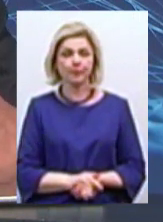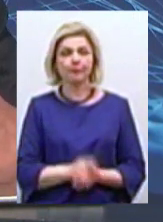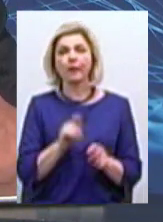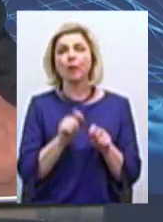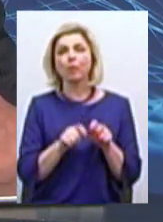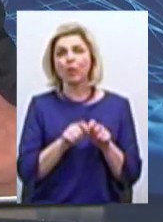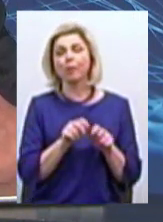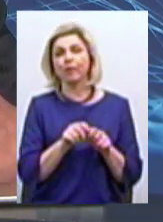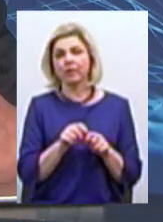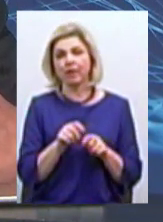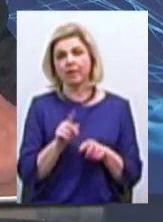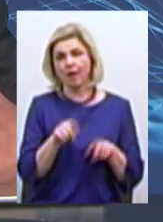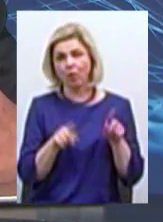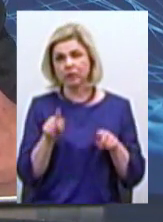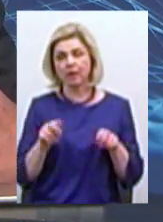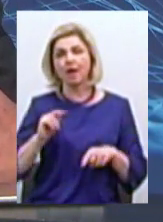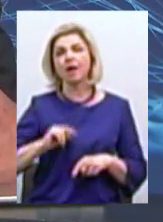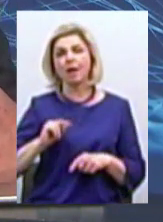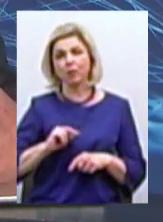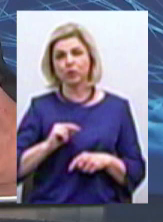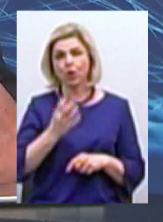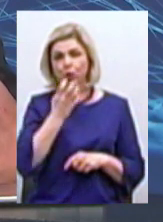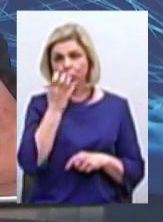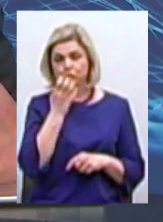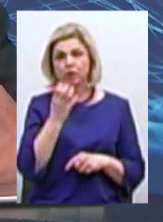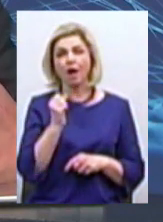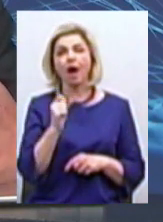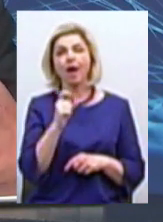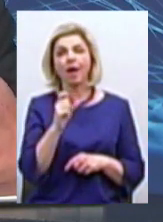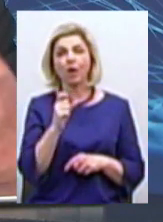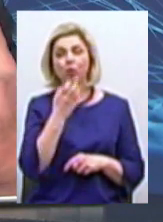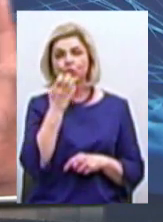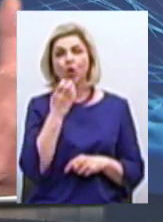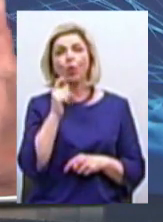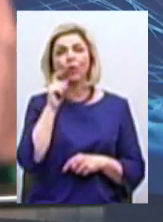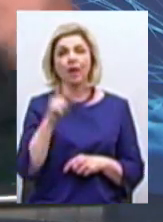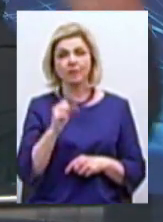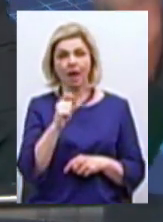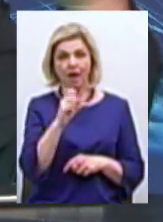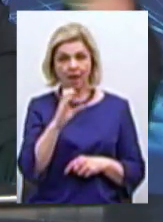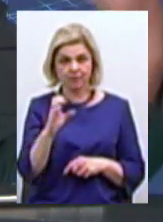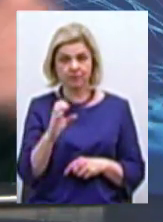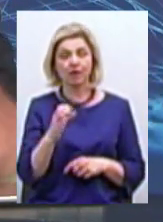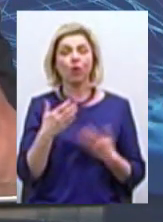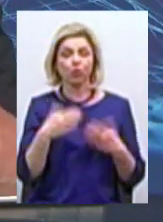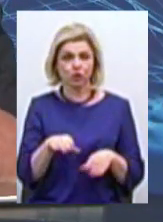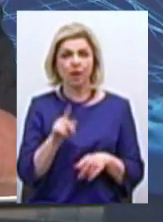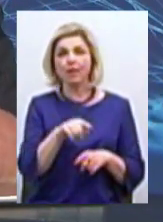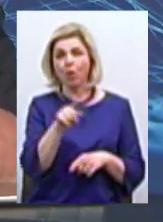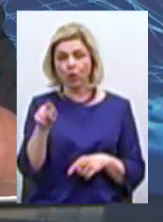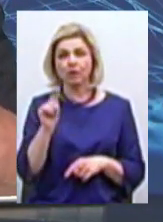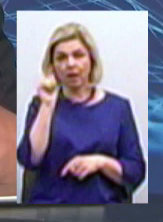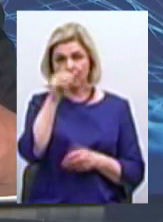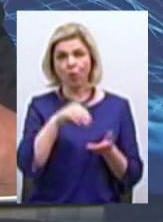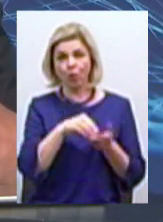промоніторивши деяких працівників Южноукраїнської атомної станції, я вам скажу, що вони також там уже деякі з них купили вже